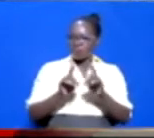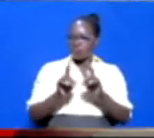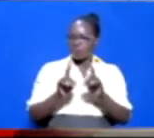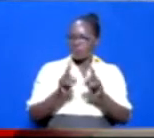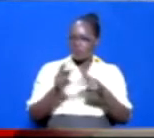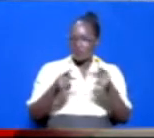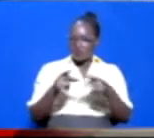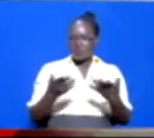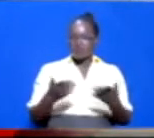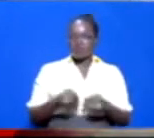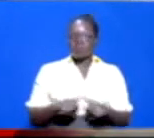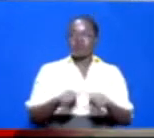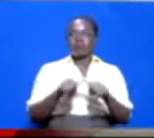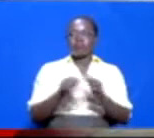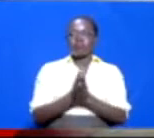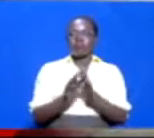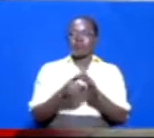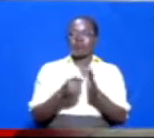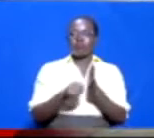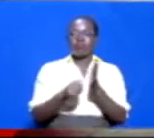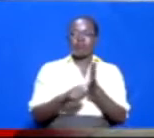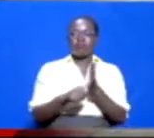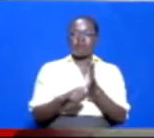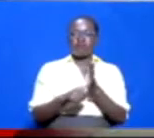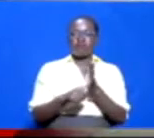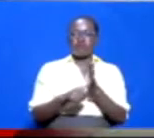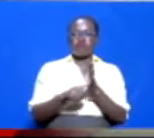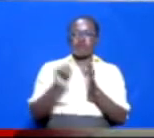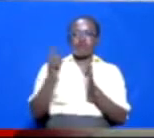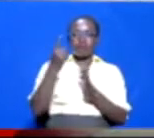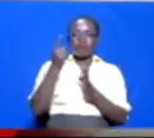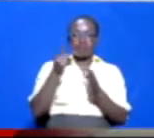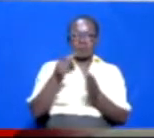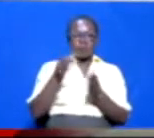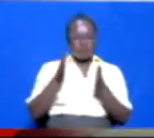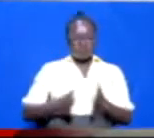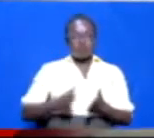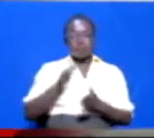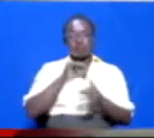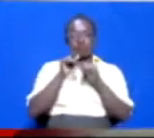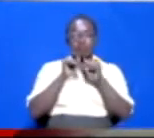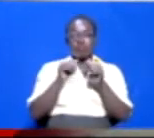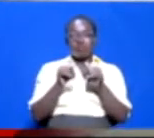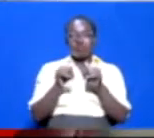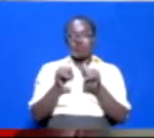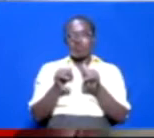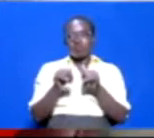vile inaendelea, ilianza na shida yule interviewee wa kwanza kulingana na ile